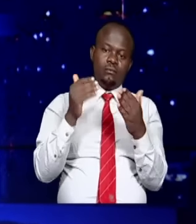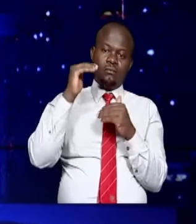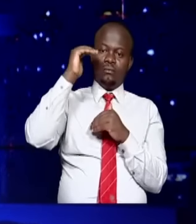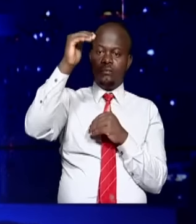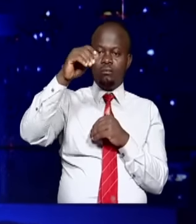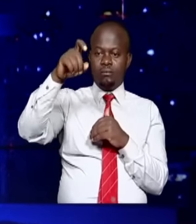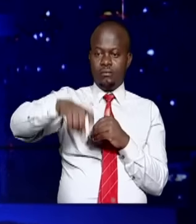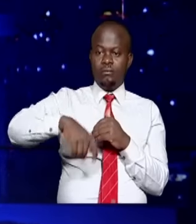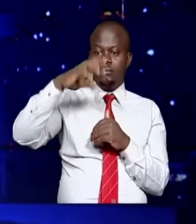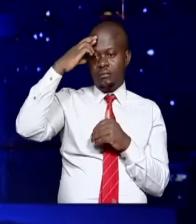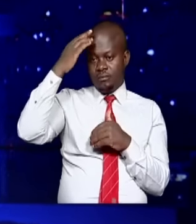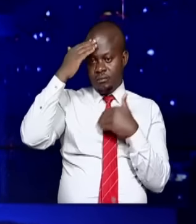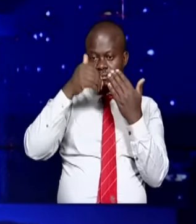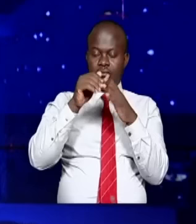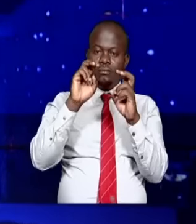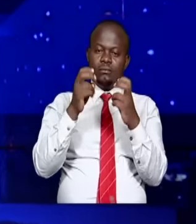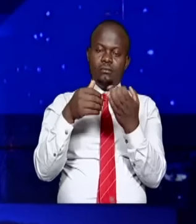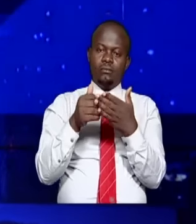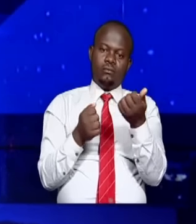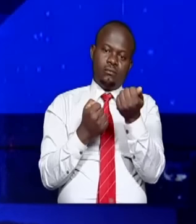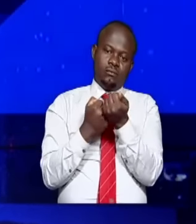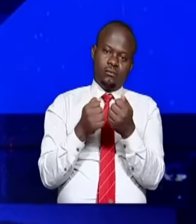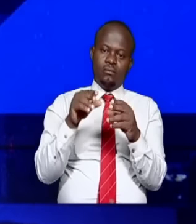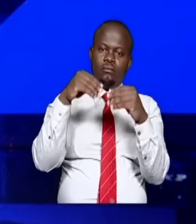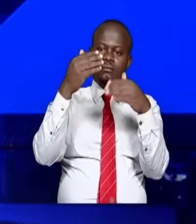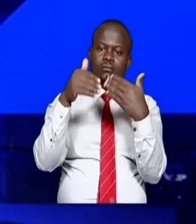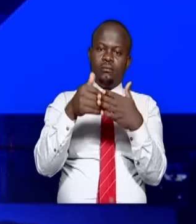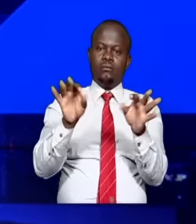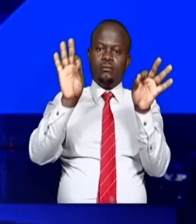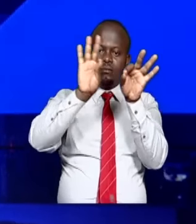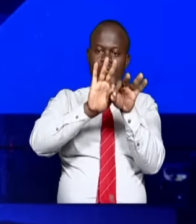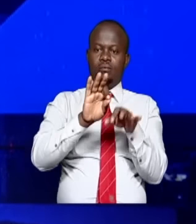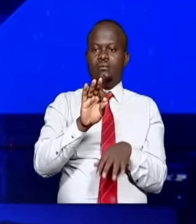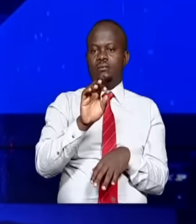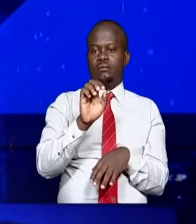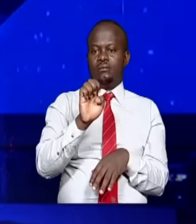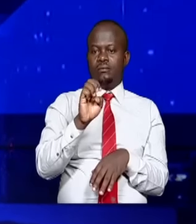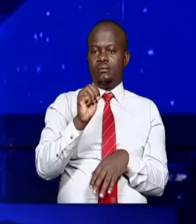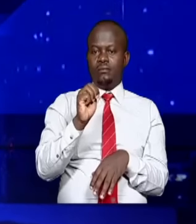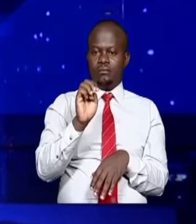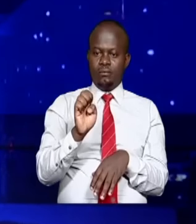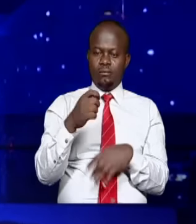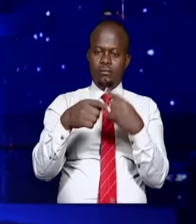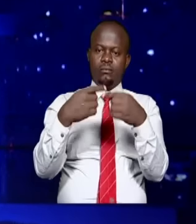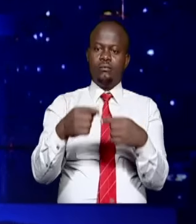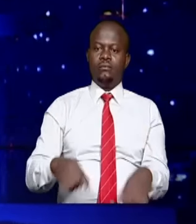ukwiye kuzirikanwa kugira ngo ubutabazi buhabwe agaciro. Mugenzi wacu Aime Bate Mushashi